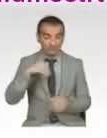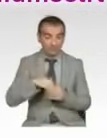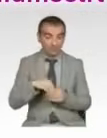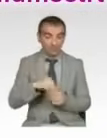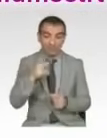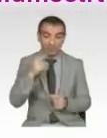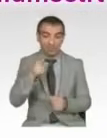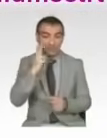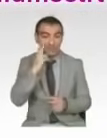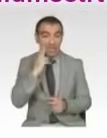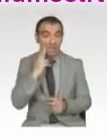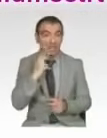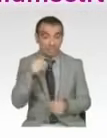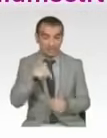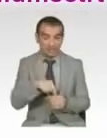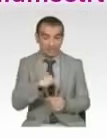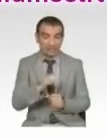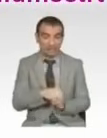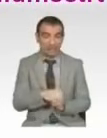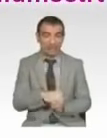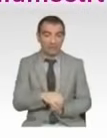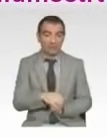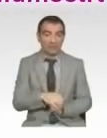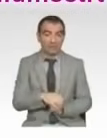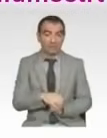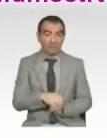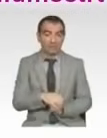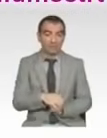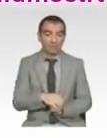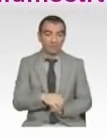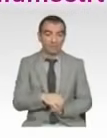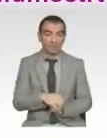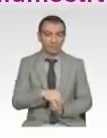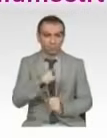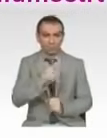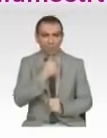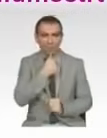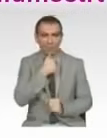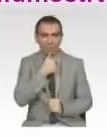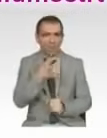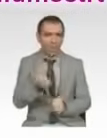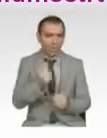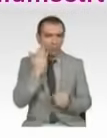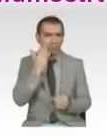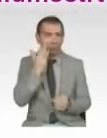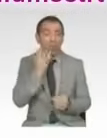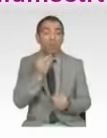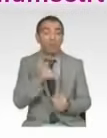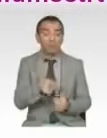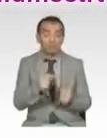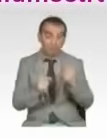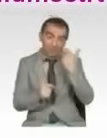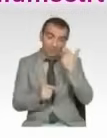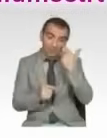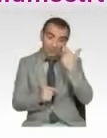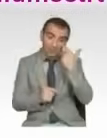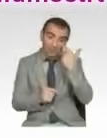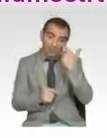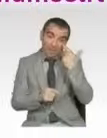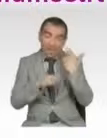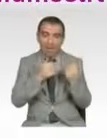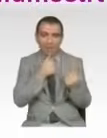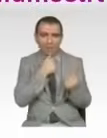zengin. Bunları öğrenmemiz lazım. Bunu erkekler de süremez mi? Erkekler de sürer. Niye, erkekler